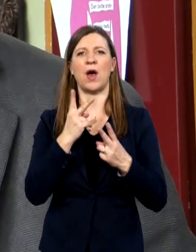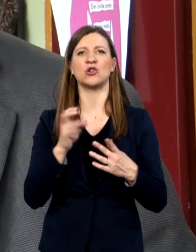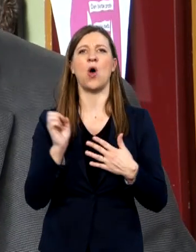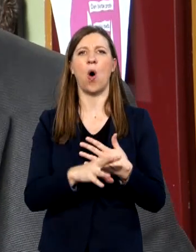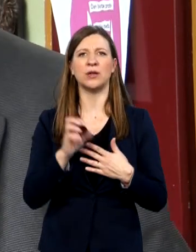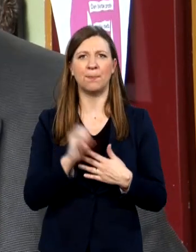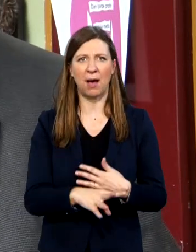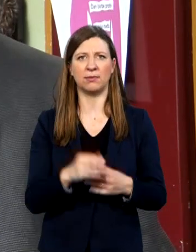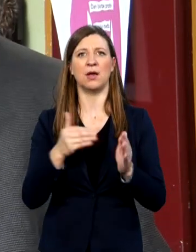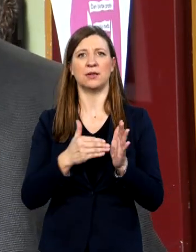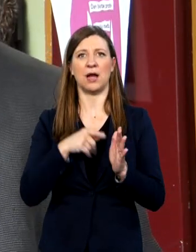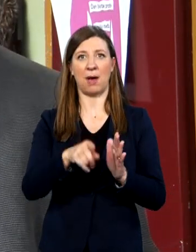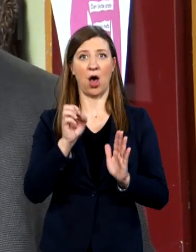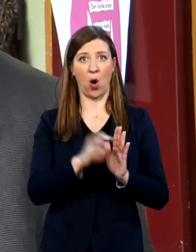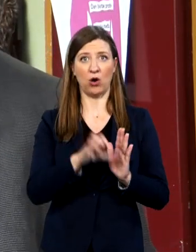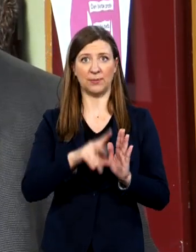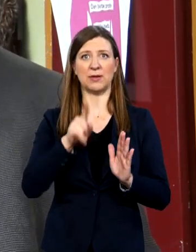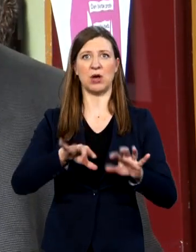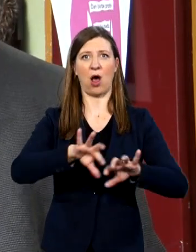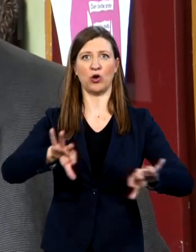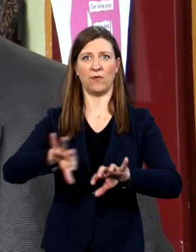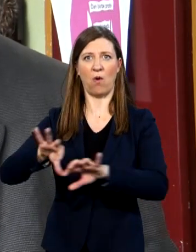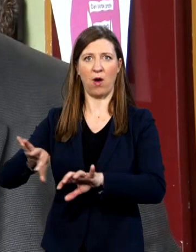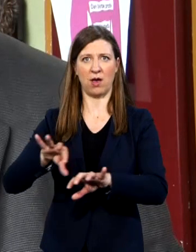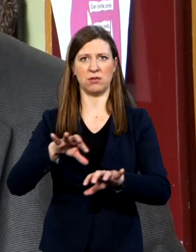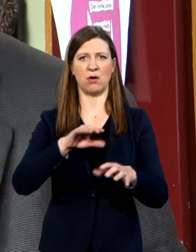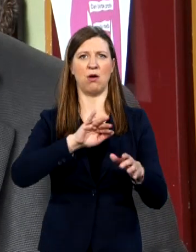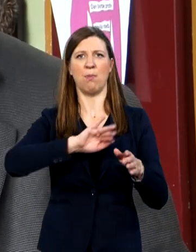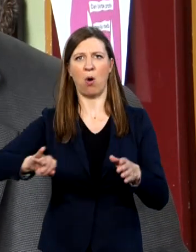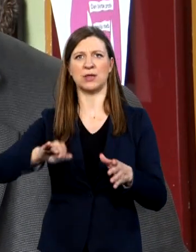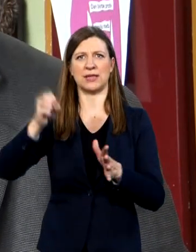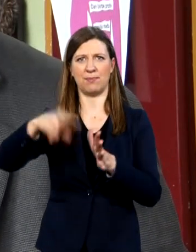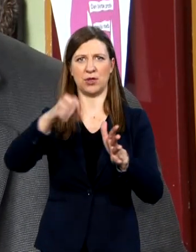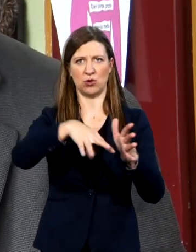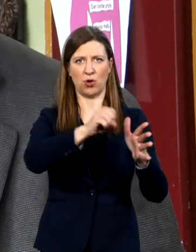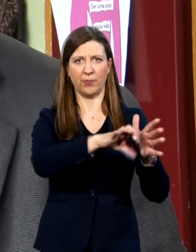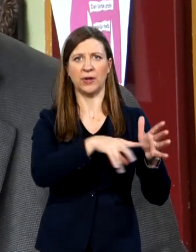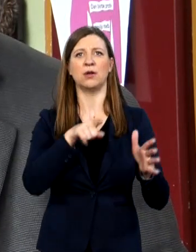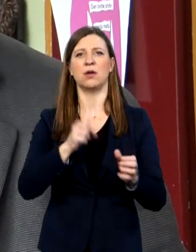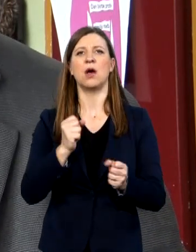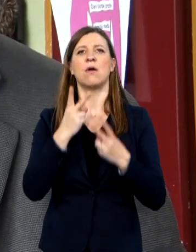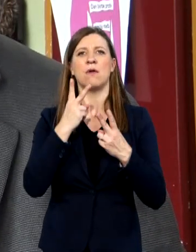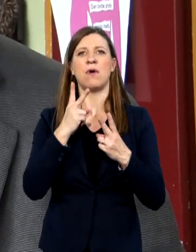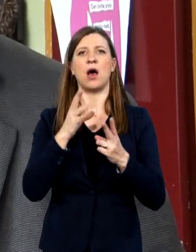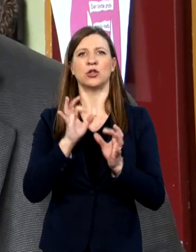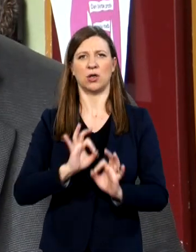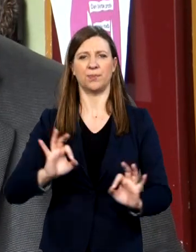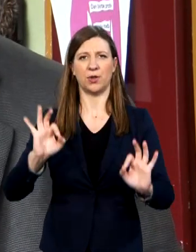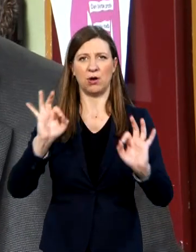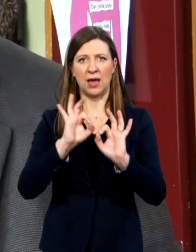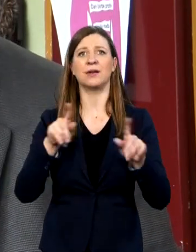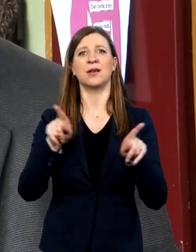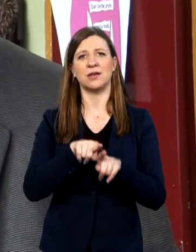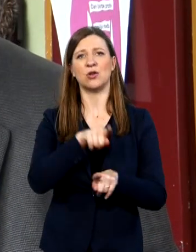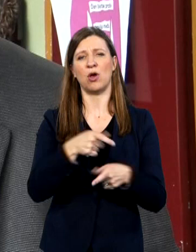potrebi razvrstavanja otpada u odgovarajuće spremnike. Dakle, to je vrlo vrijedan projekt, vezan je